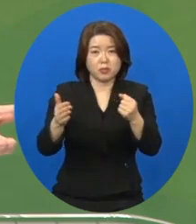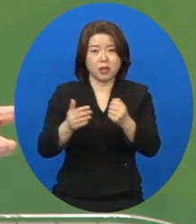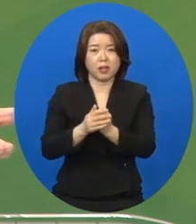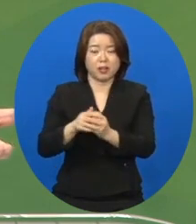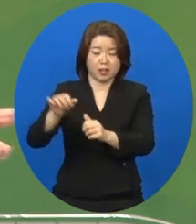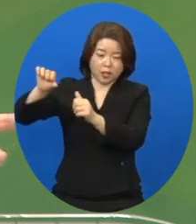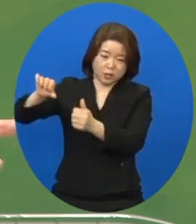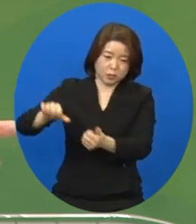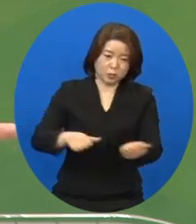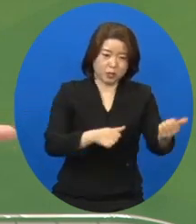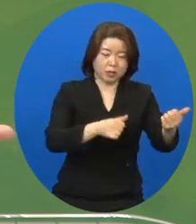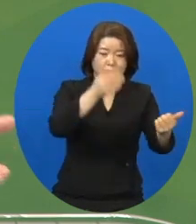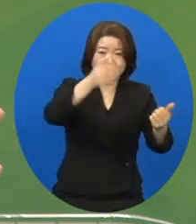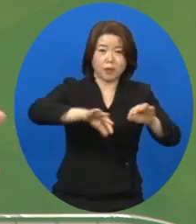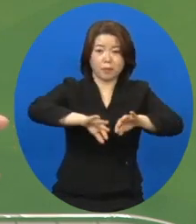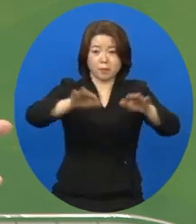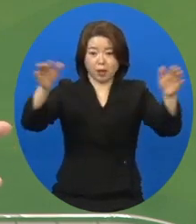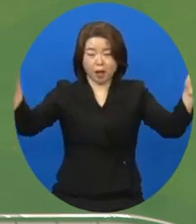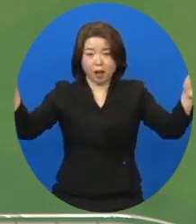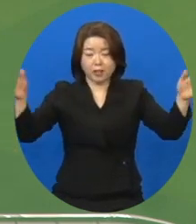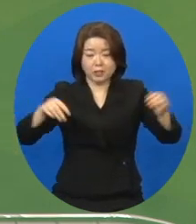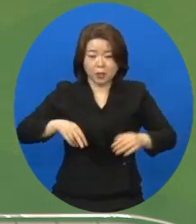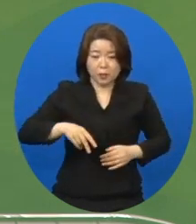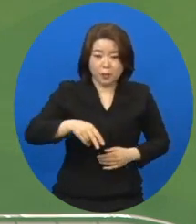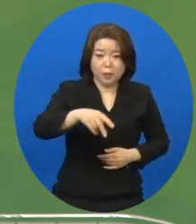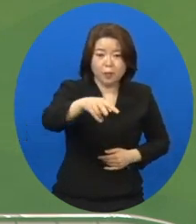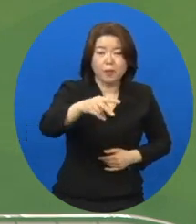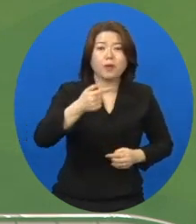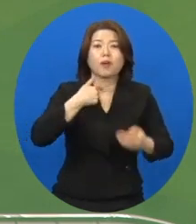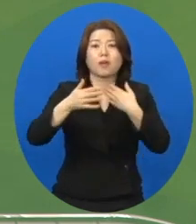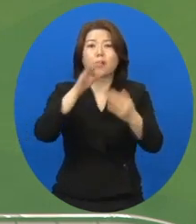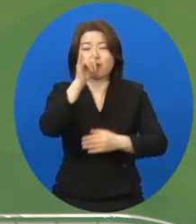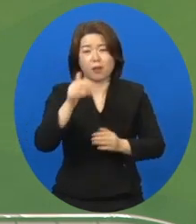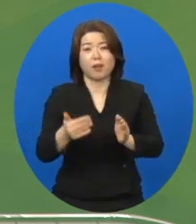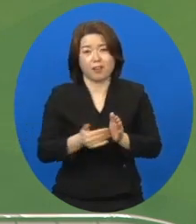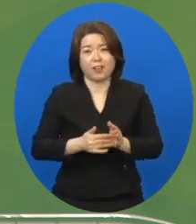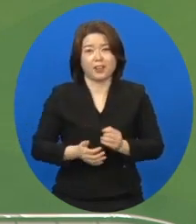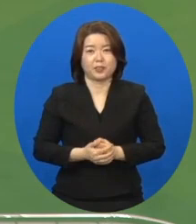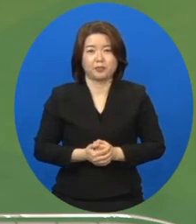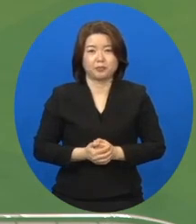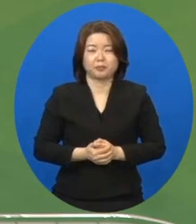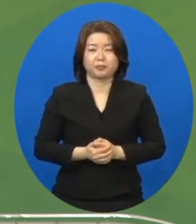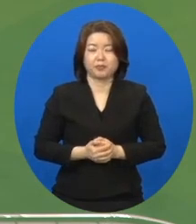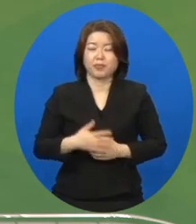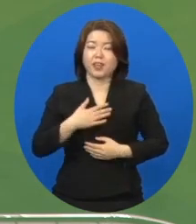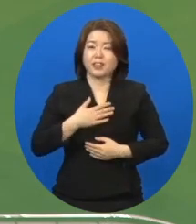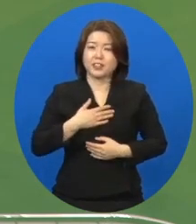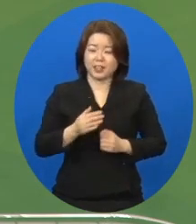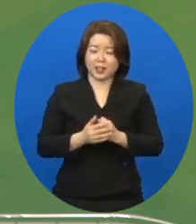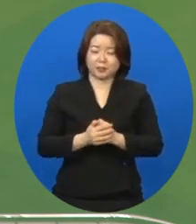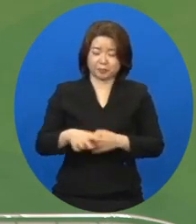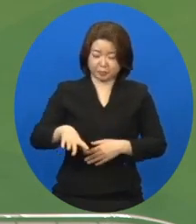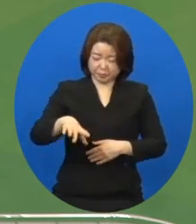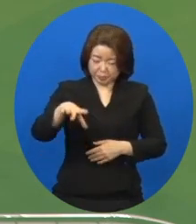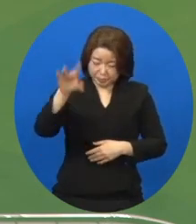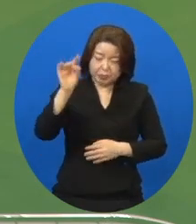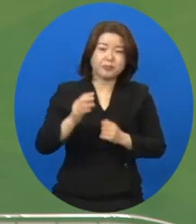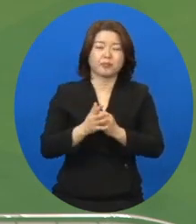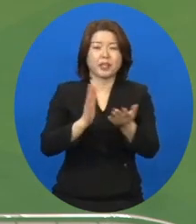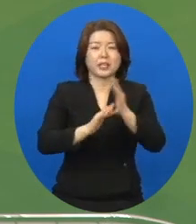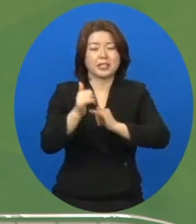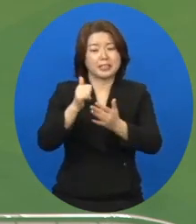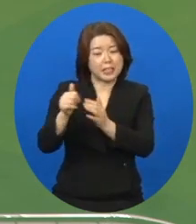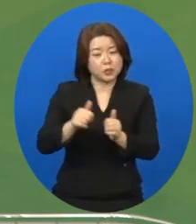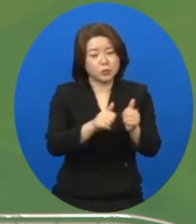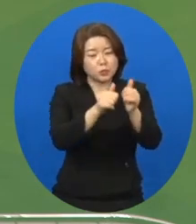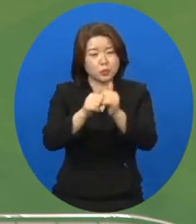요단강이 갈라지는 체험을 한 거예요. 제가 처음 예수 동행 일기, 다운